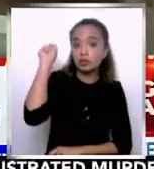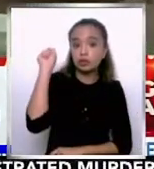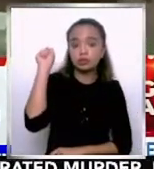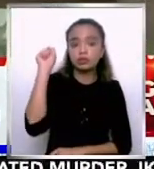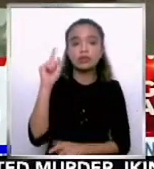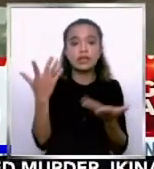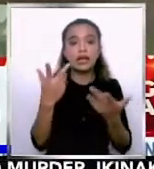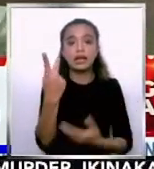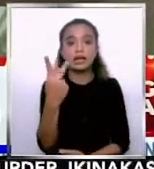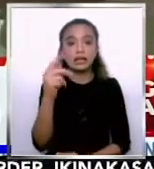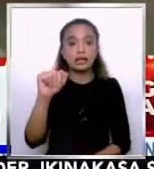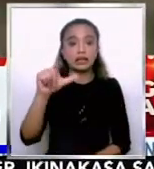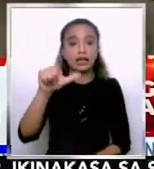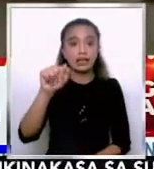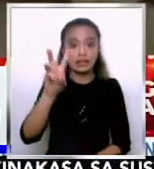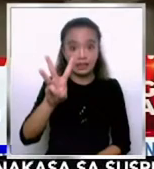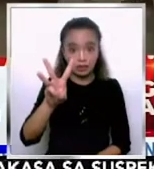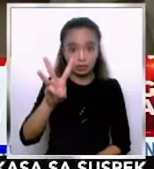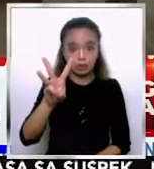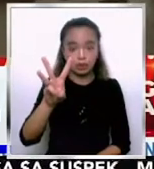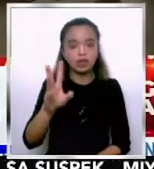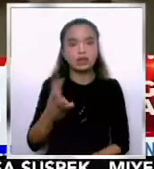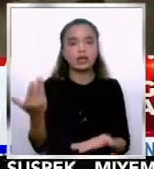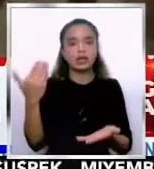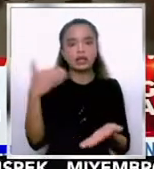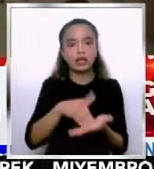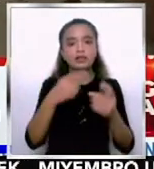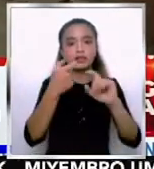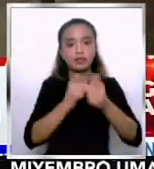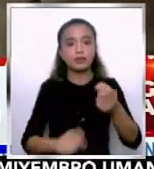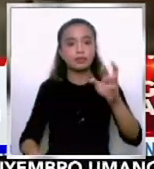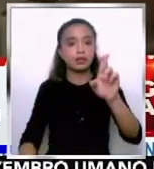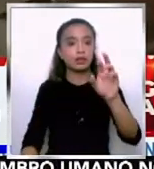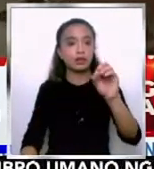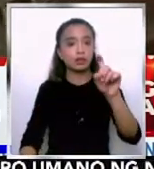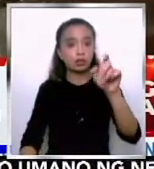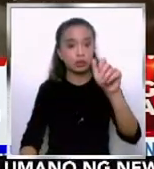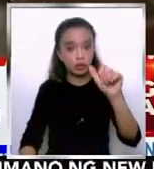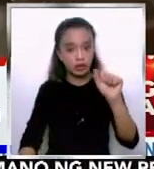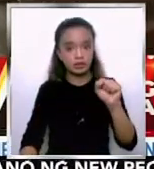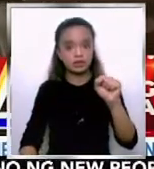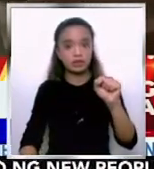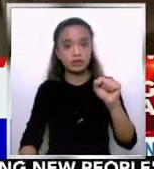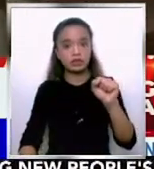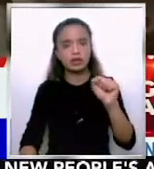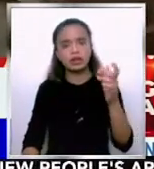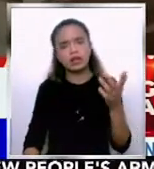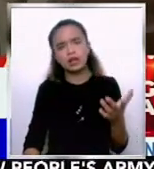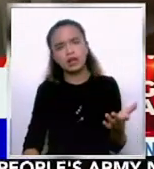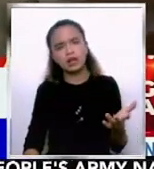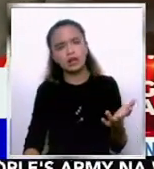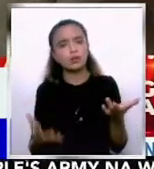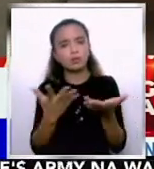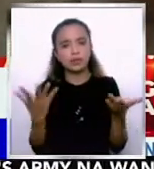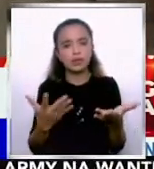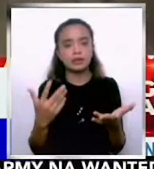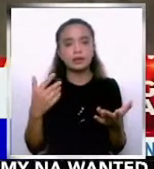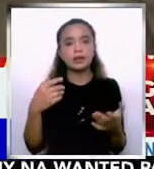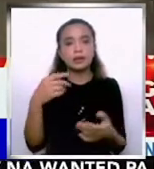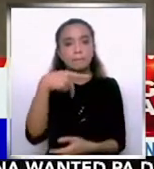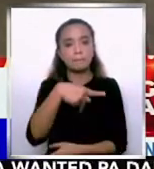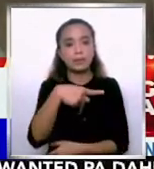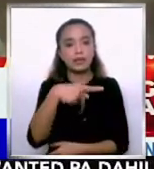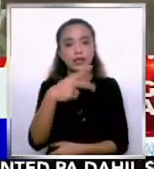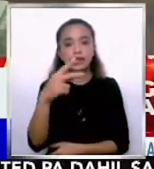from Rojas Boulevard uli hanggang stretch ng PM Calao. At saka dito